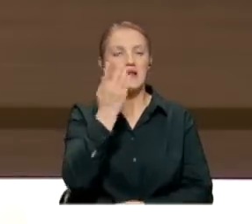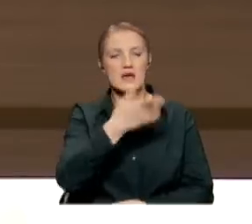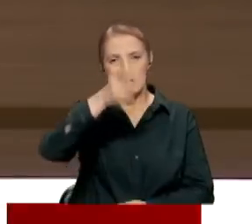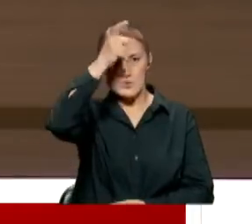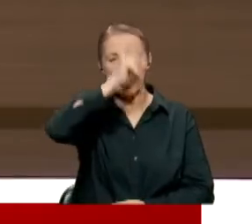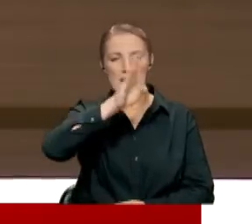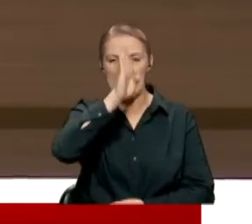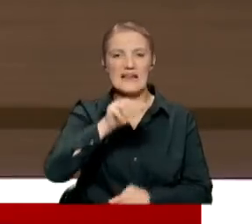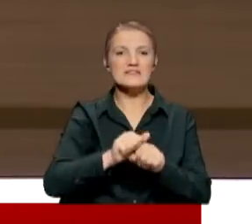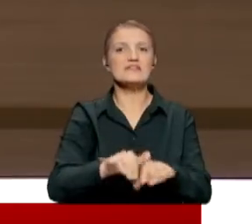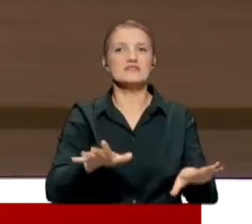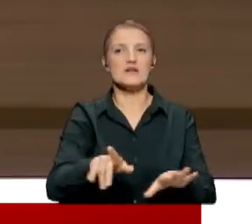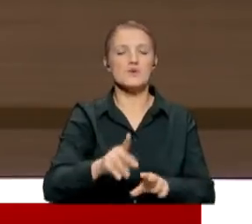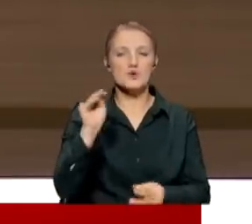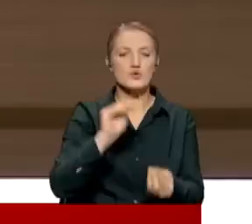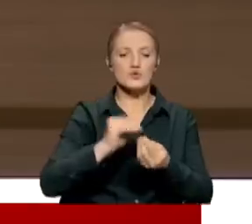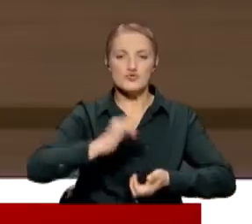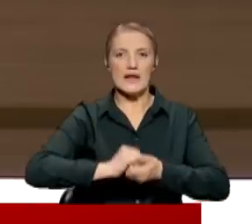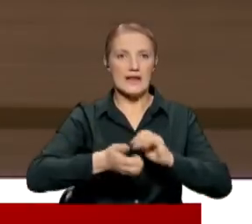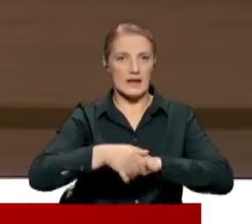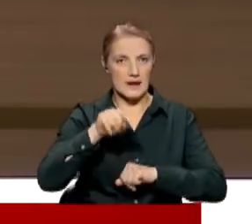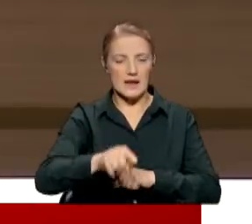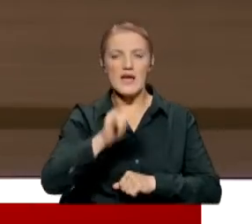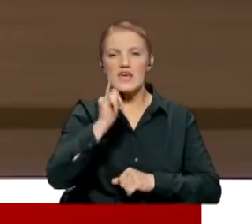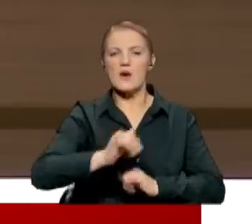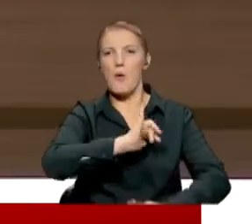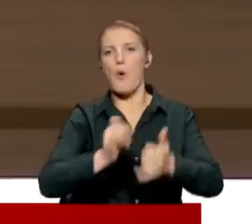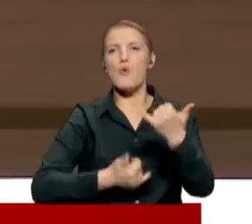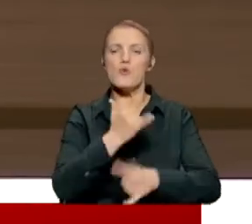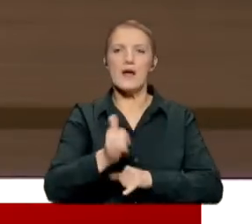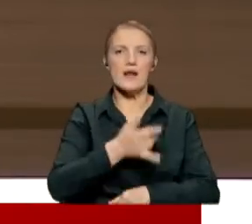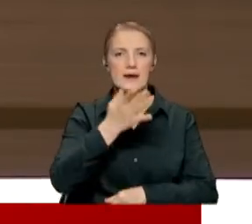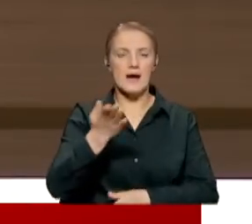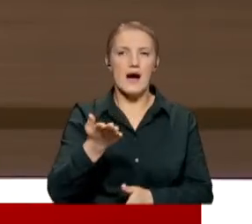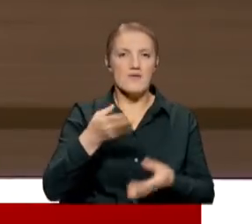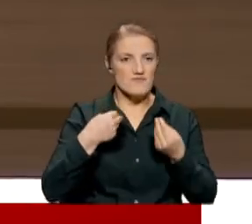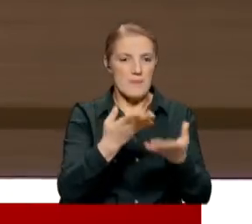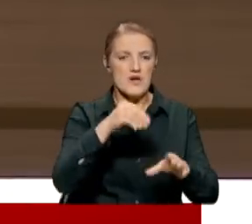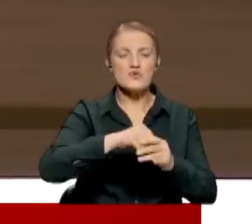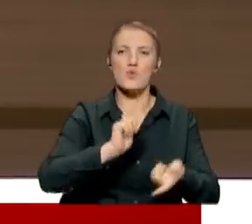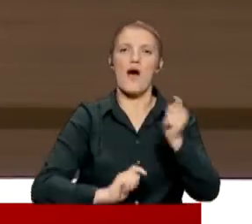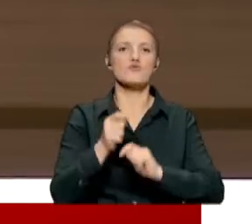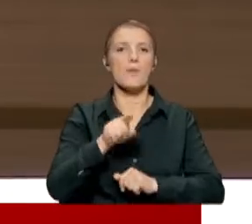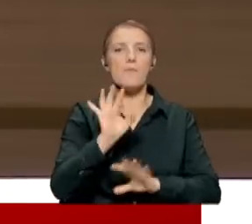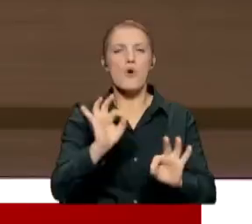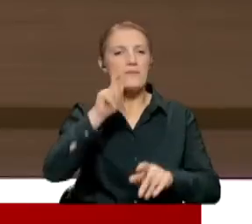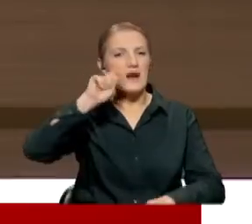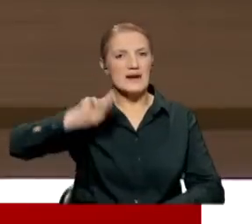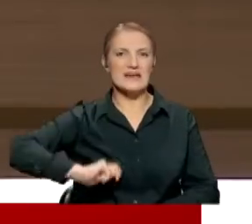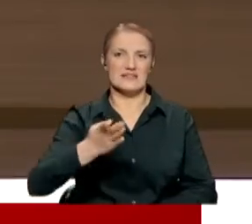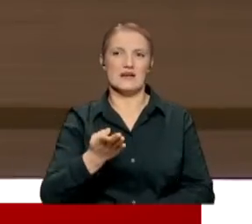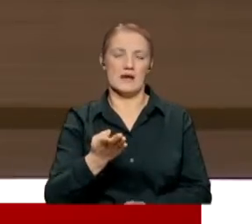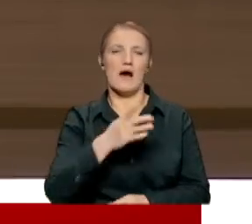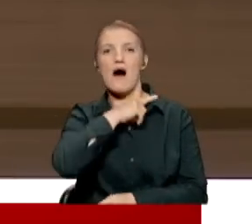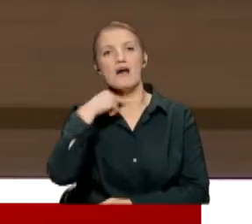ülkemizin Adalet sistemini su çetelerinin kirli oyunlarına kurban etmek için uğraşıyor böyle bir rezil